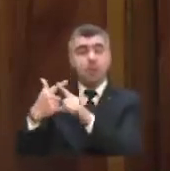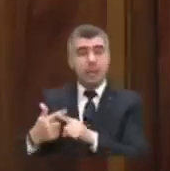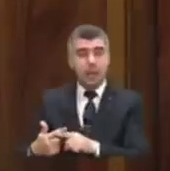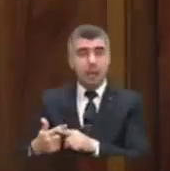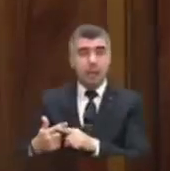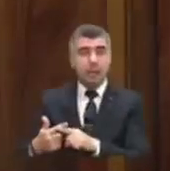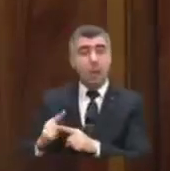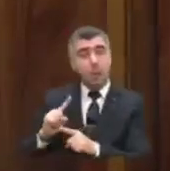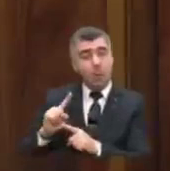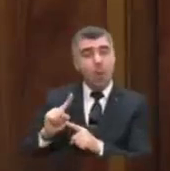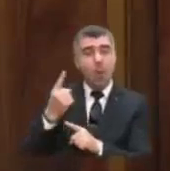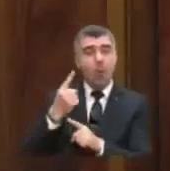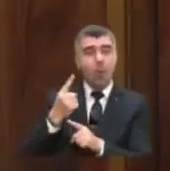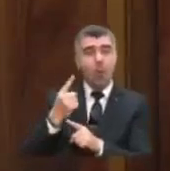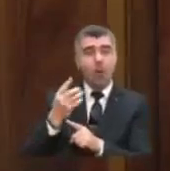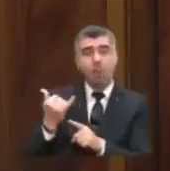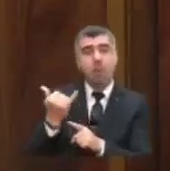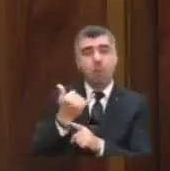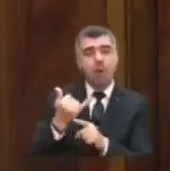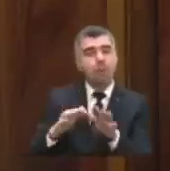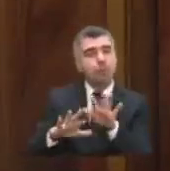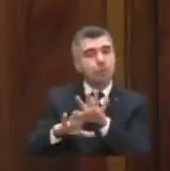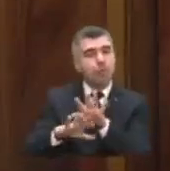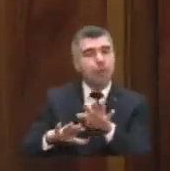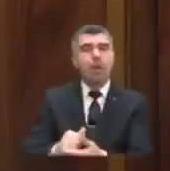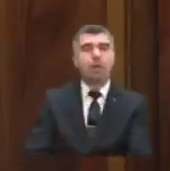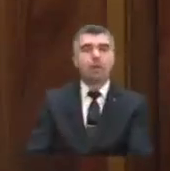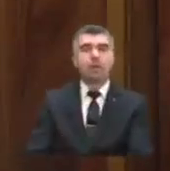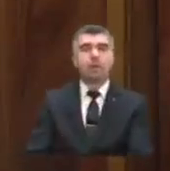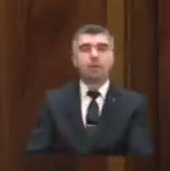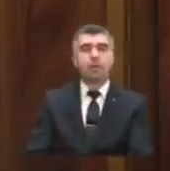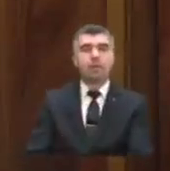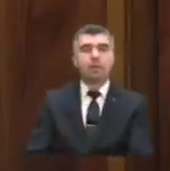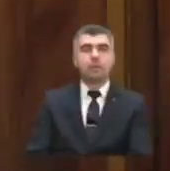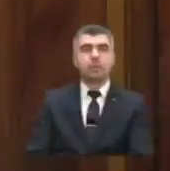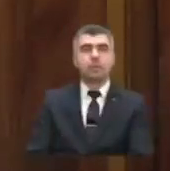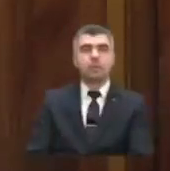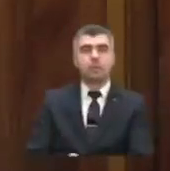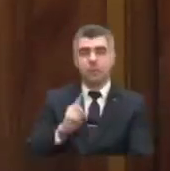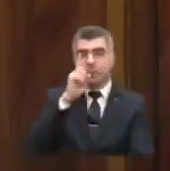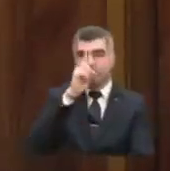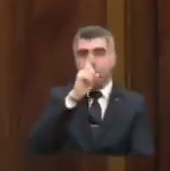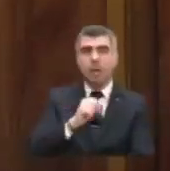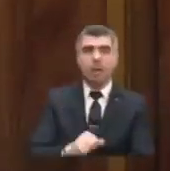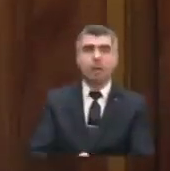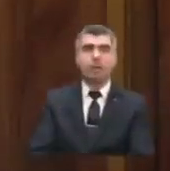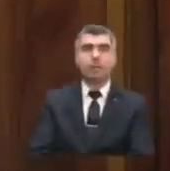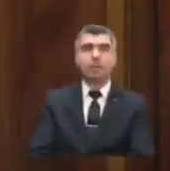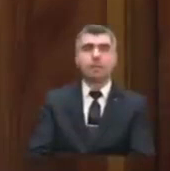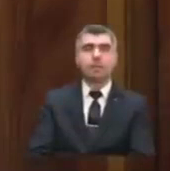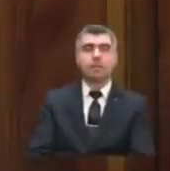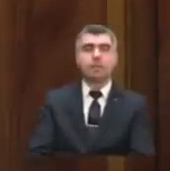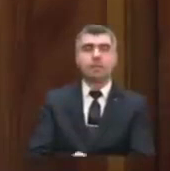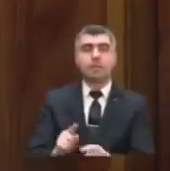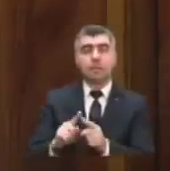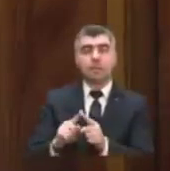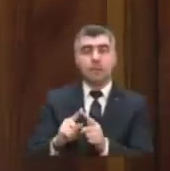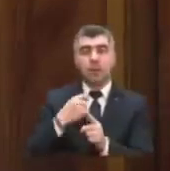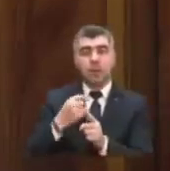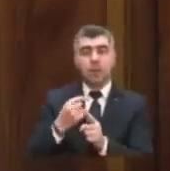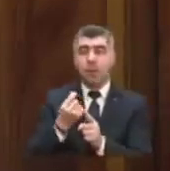وكانت الأولويات اللي هي أولويات اجتماعية. ولكن احنا الحقيقة داكشي اللي كاين عنده ما